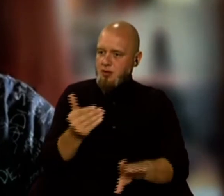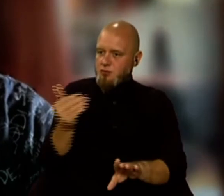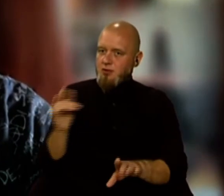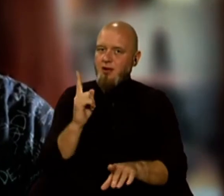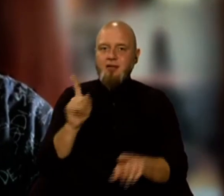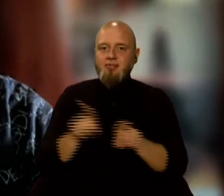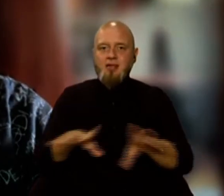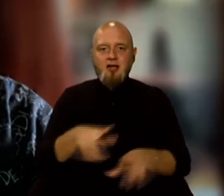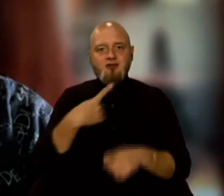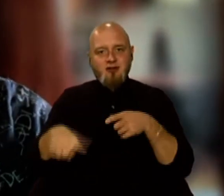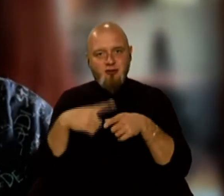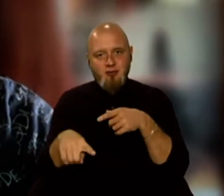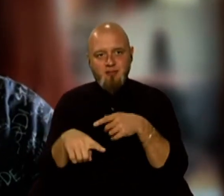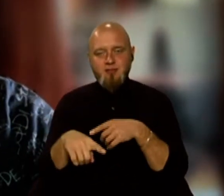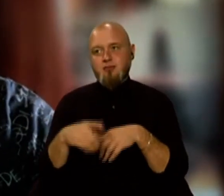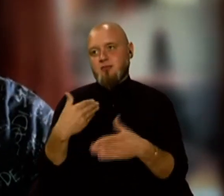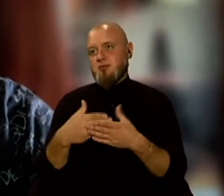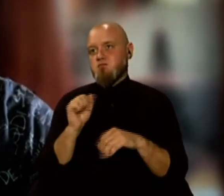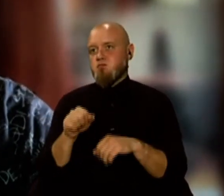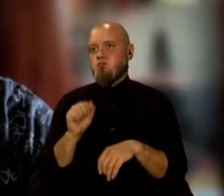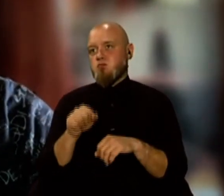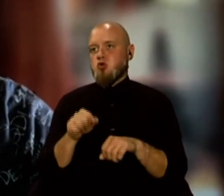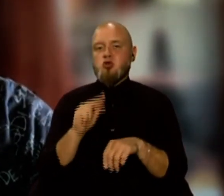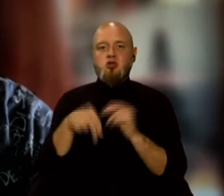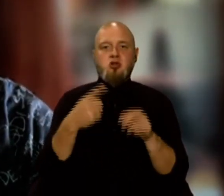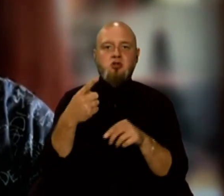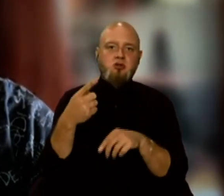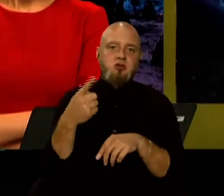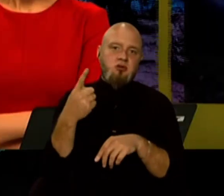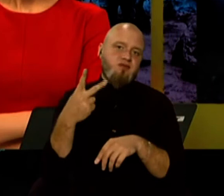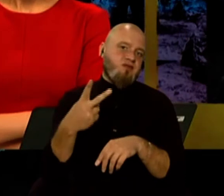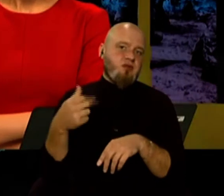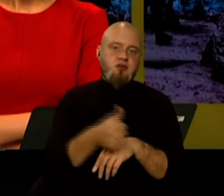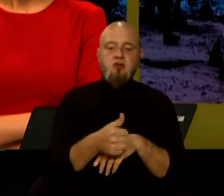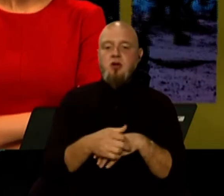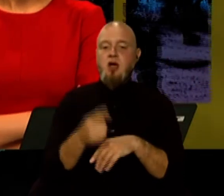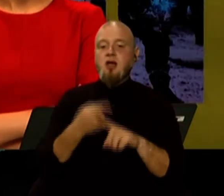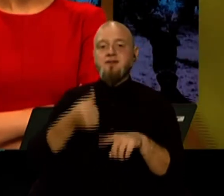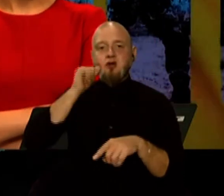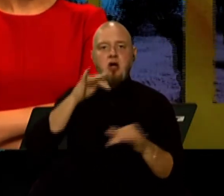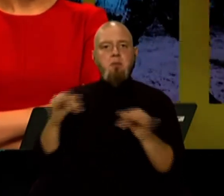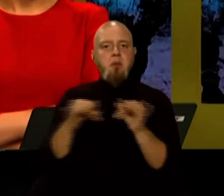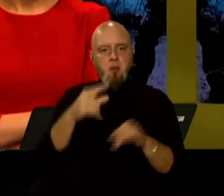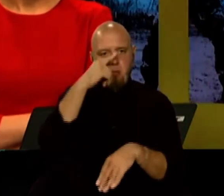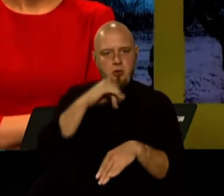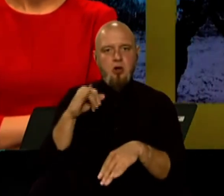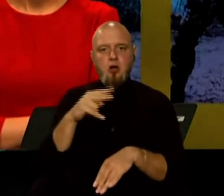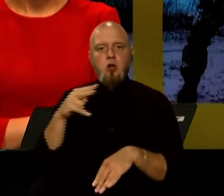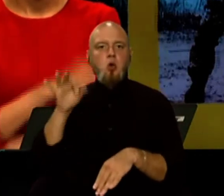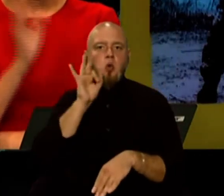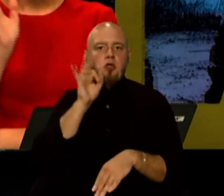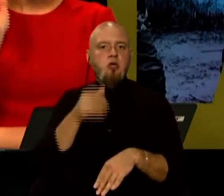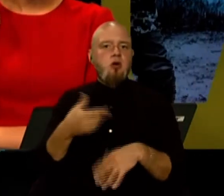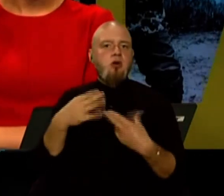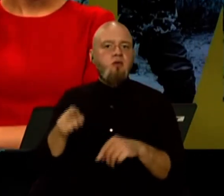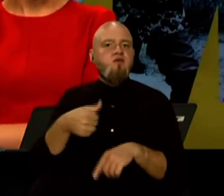не так швидко, десь може за тиждень, а може і за два. Угу. А ось ці вчорашні переговори Путіна і Лукашенка, де вони там